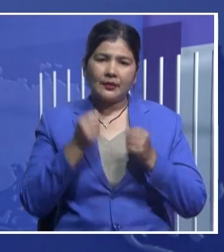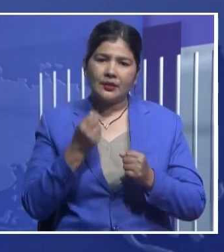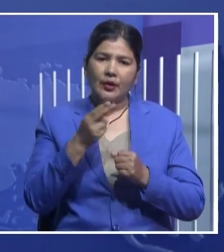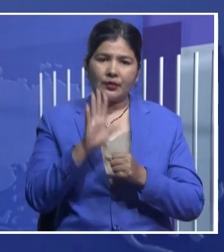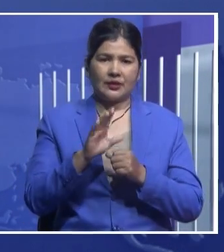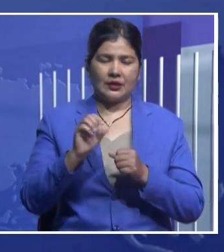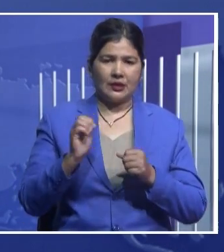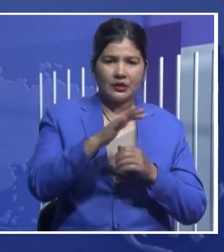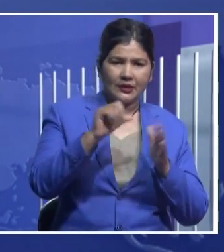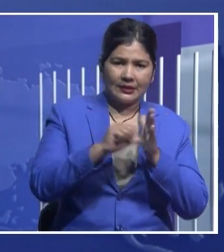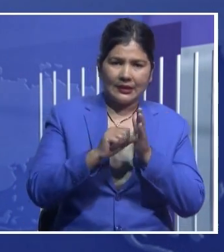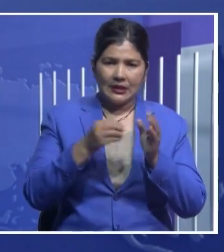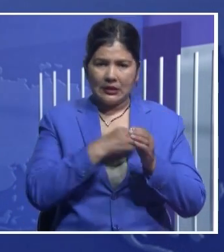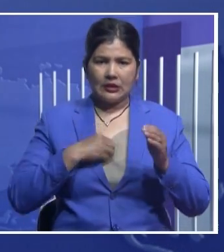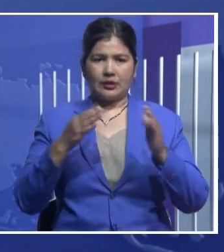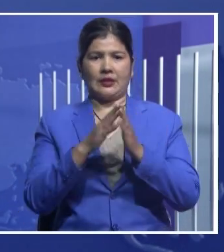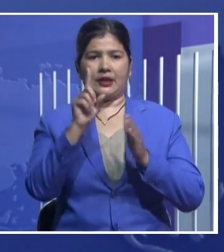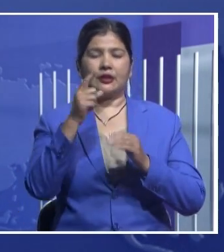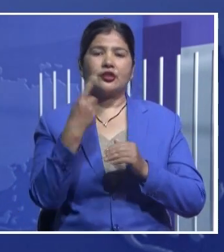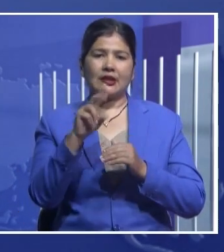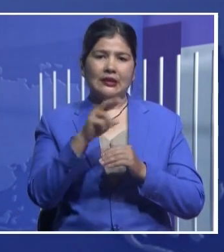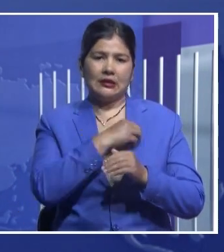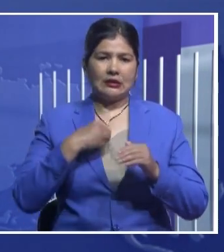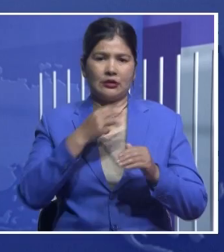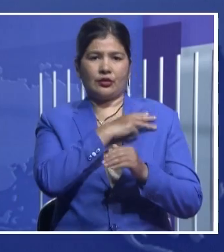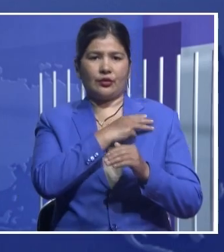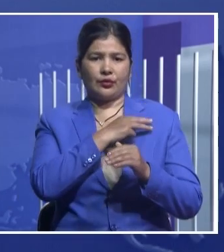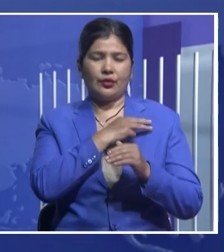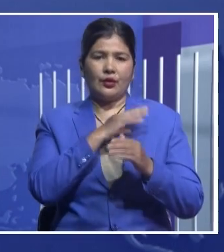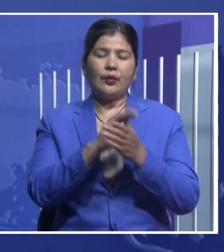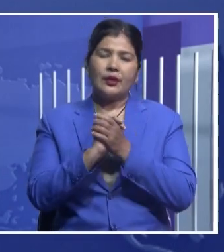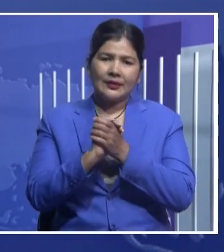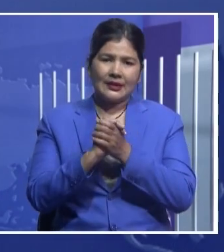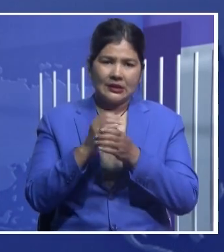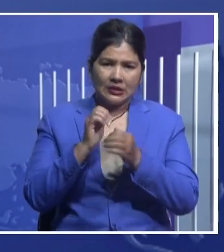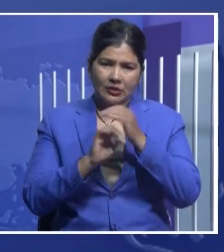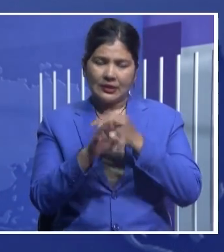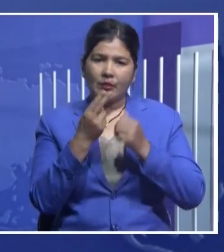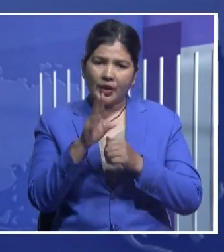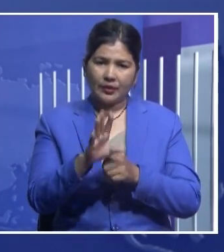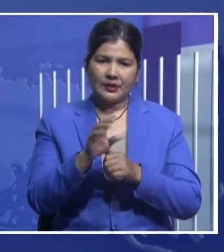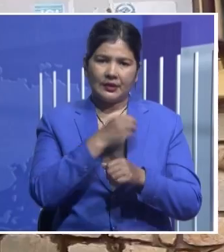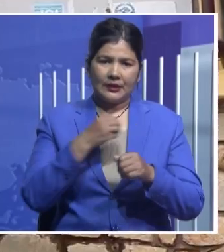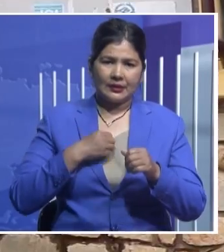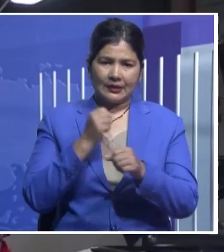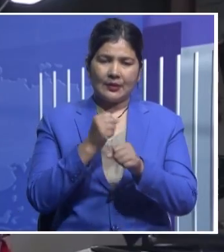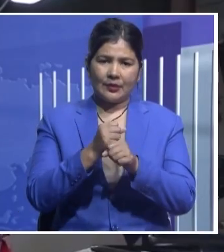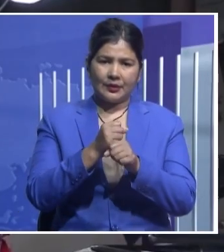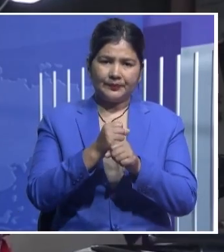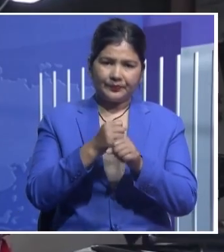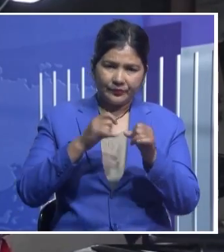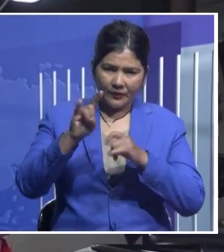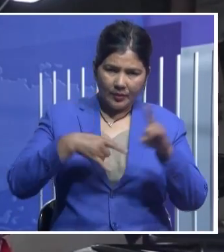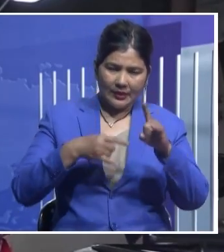सल्यानको जिल्ला अस्पतालको स्वास्थ्य सेवा एकजना डाक्टरको भरमा सञ्चालन भइरहेको छ। कार्यरत डाक्टरहरू धमाधम फर्कन थालेपछि